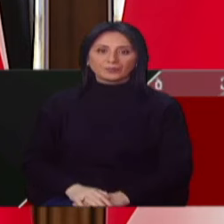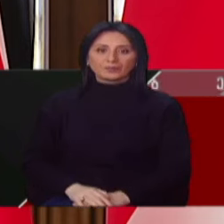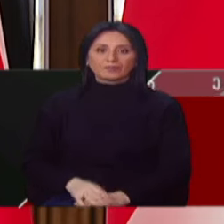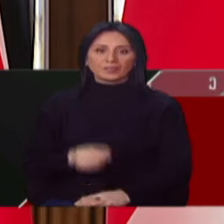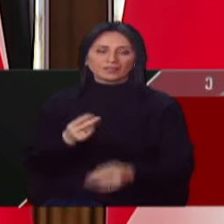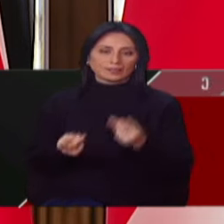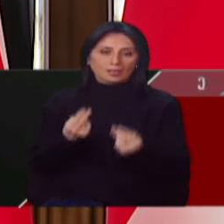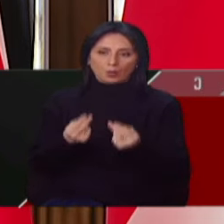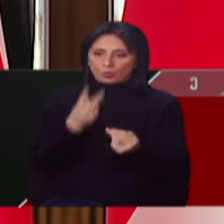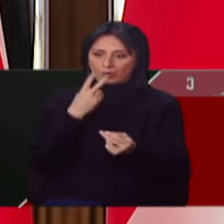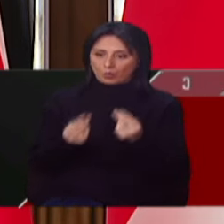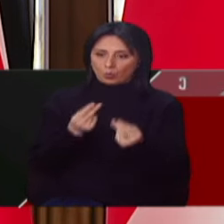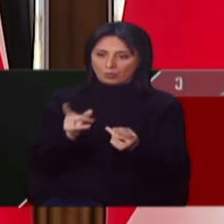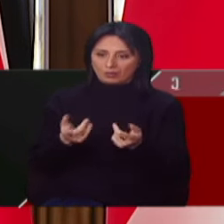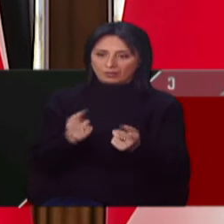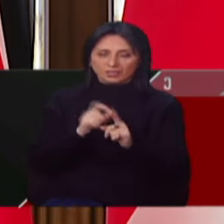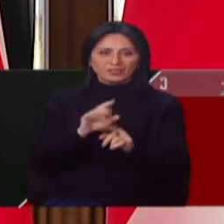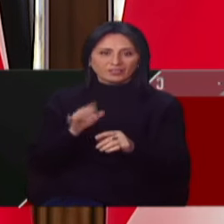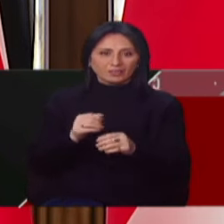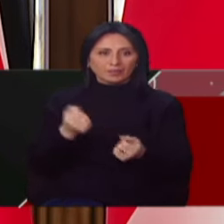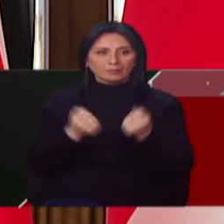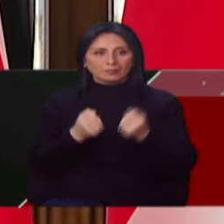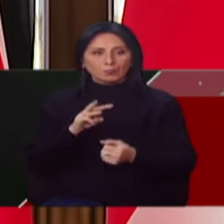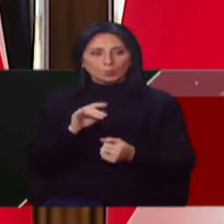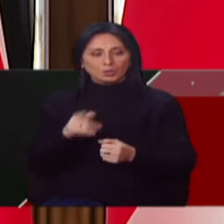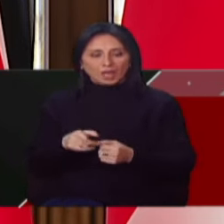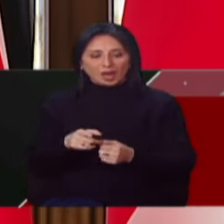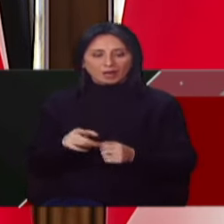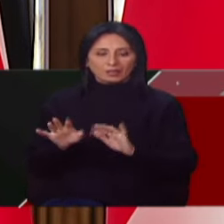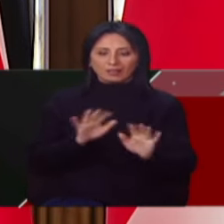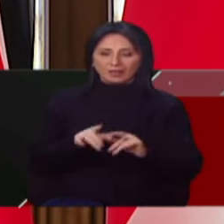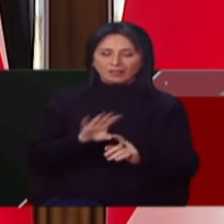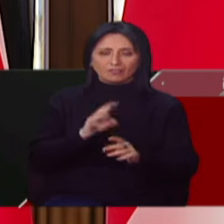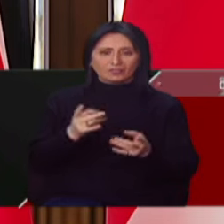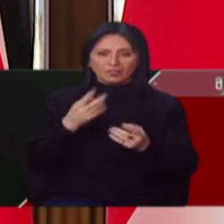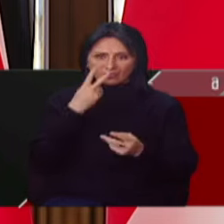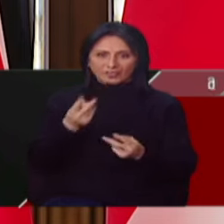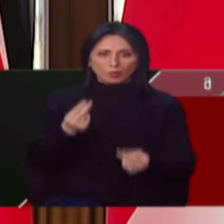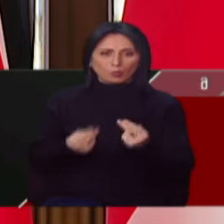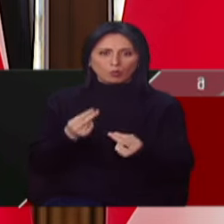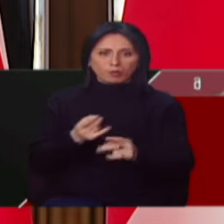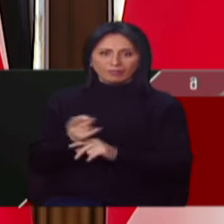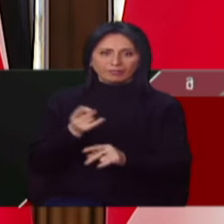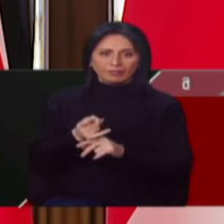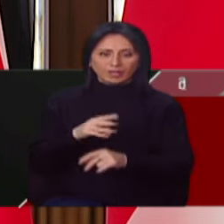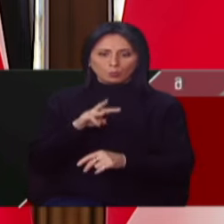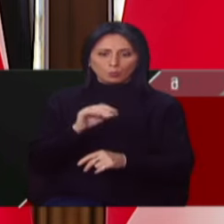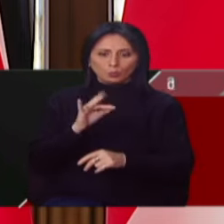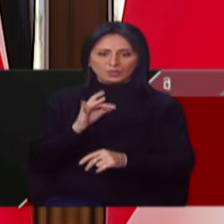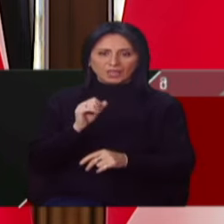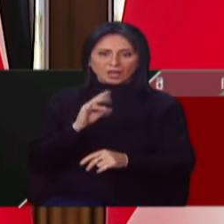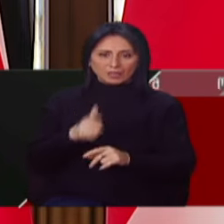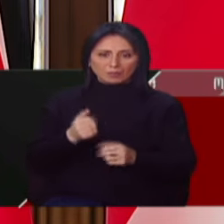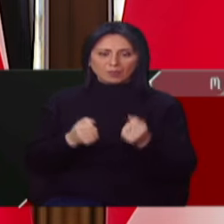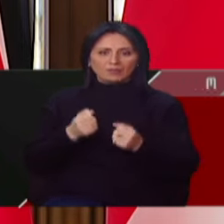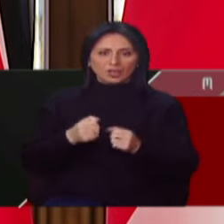სახუმარო თემებად იქცა რა რეალურად ყველა მათი ესეთ პიარული თუ მარკეტინგული სულა, რომელიც გადაიდგა დაწყებული არ ვიცი ფორდ მუსტანგიდან და დამთავრებული არ